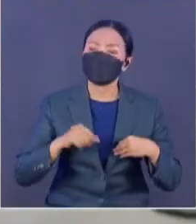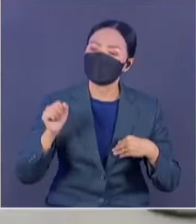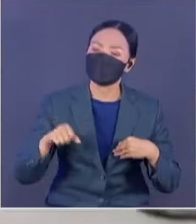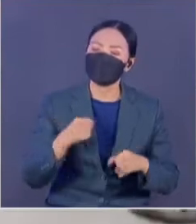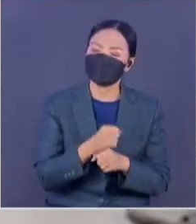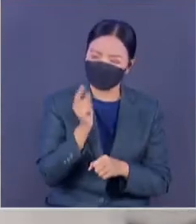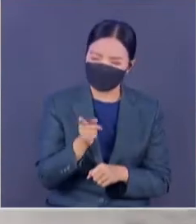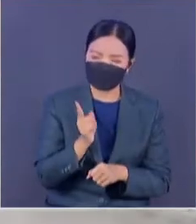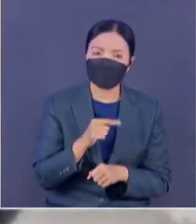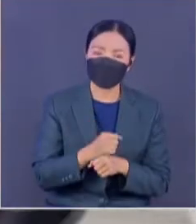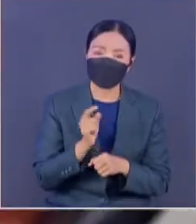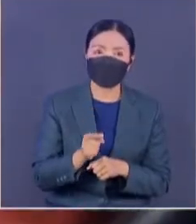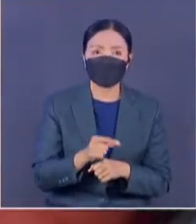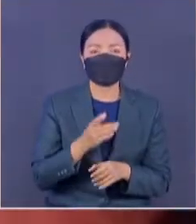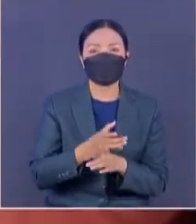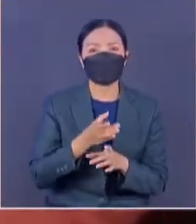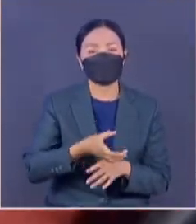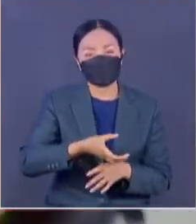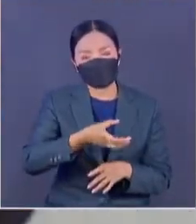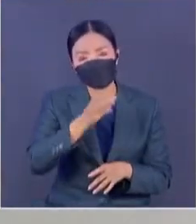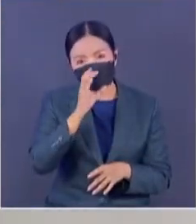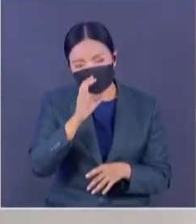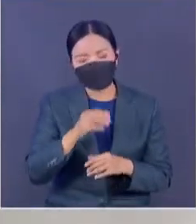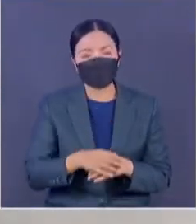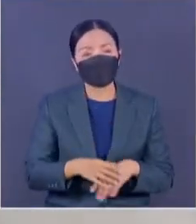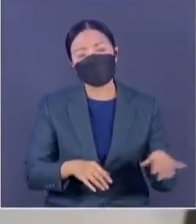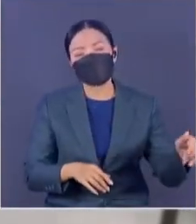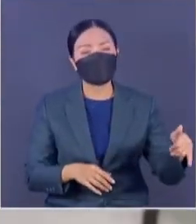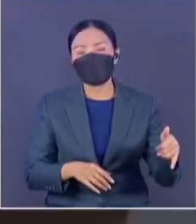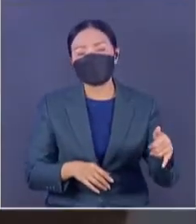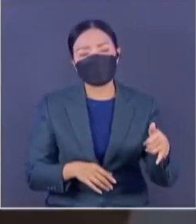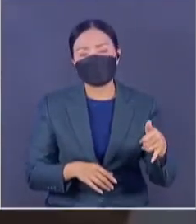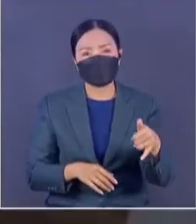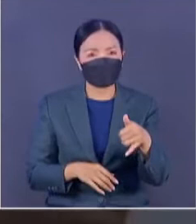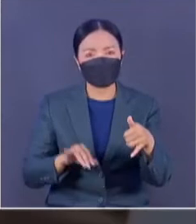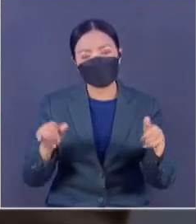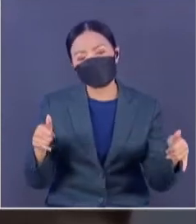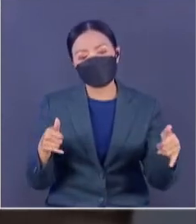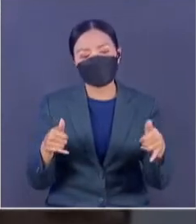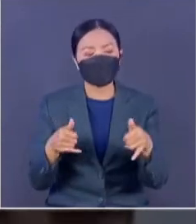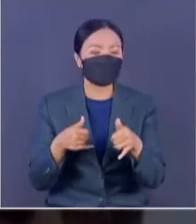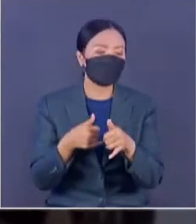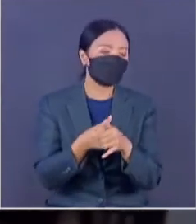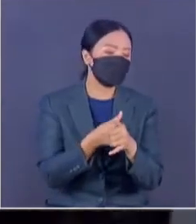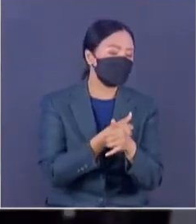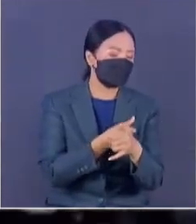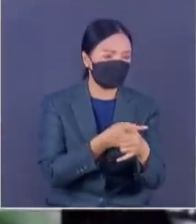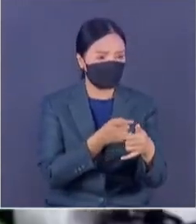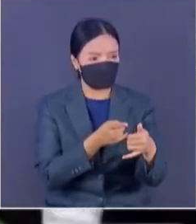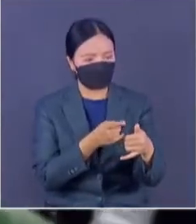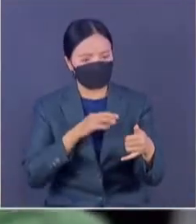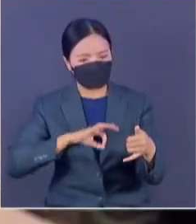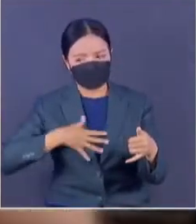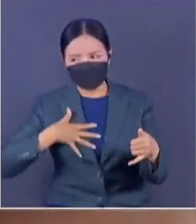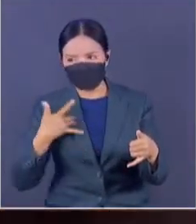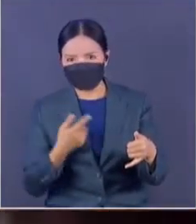ที่ทำร้ายจริงอ้างว่าดื่มเหล้าพอผู้เสียหายเดินผ่านมาเดินแล้วก็เฉี่ยวชนแขนเขาก็เกิดความรู้สึ